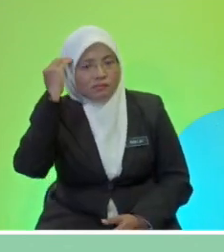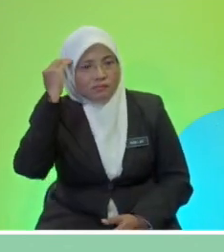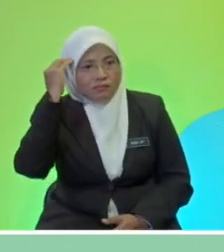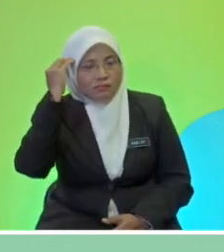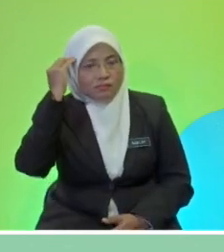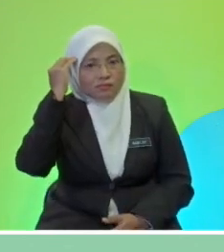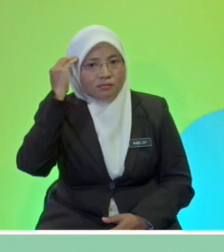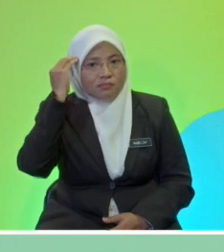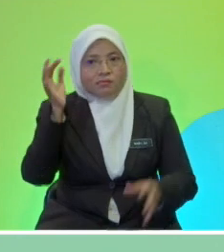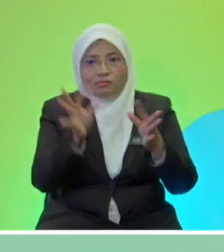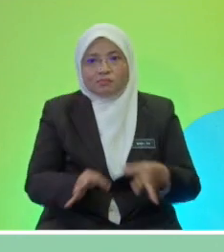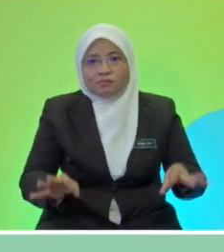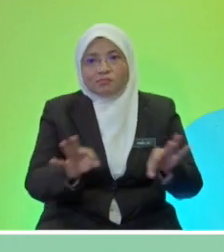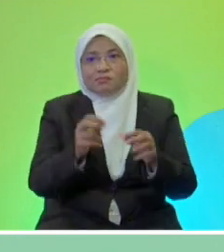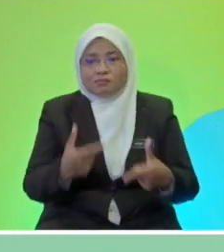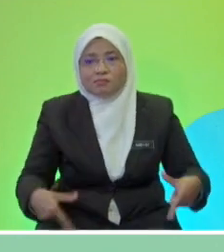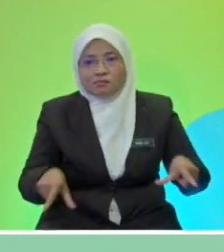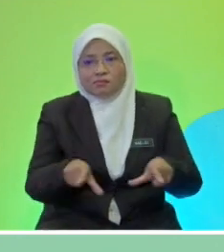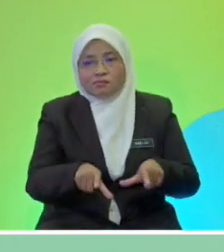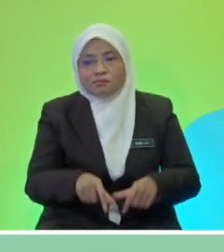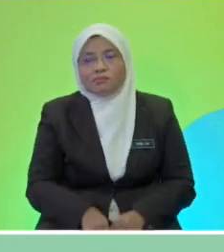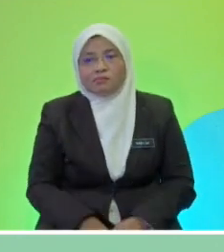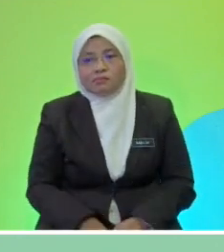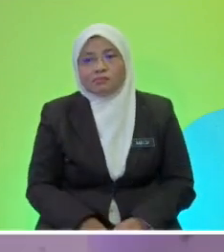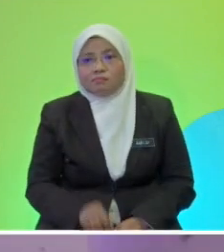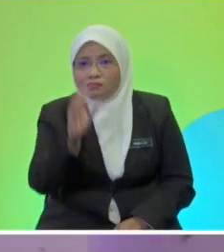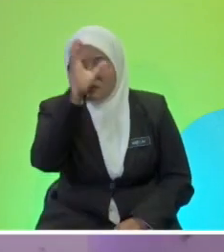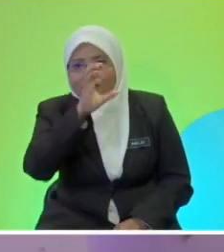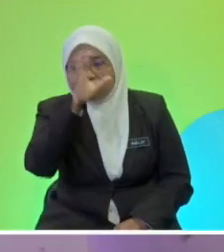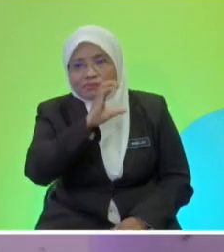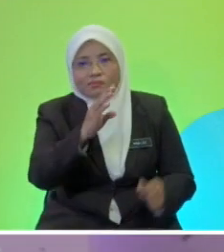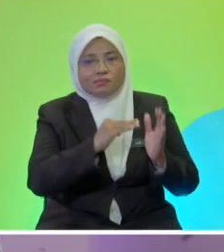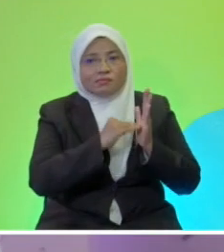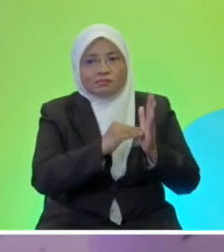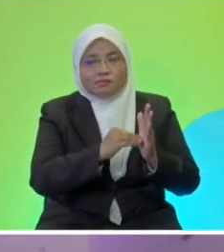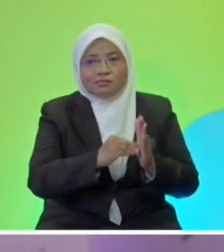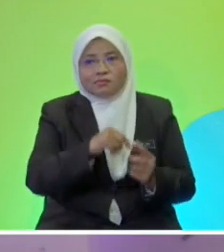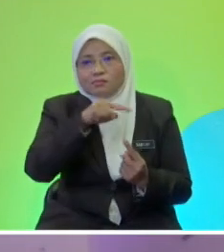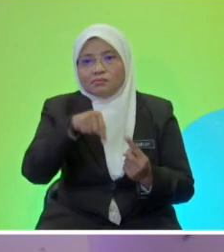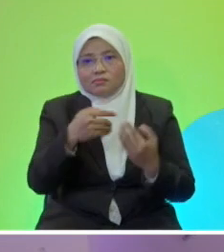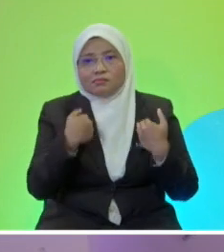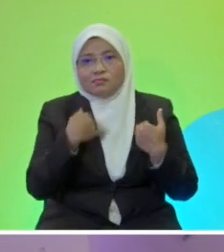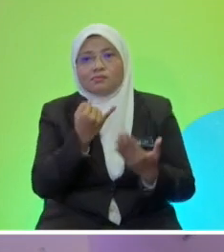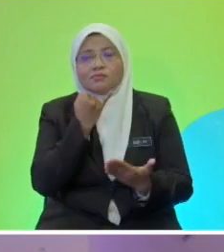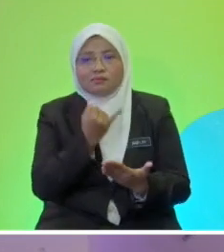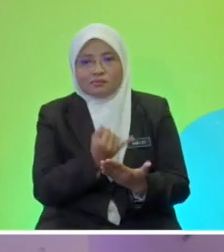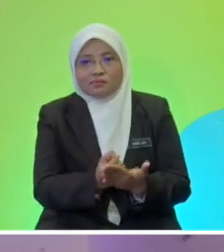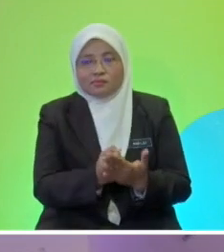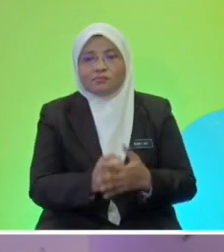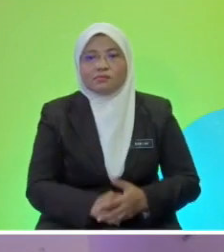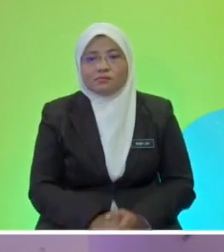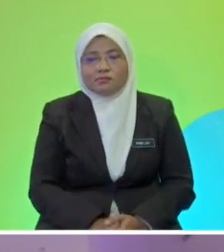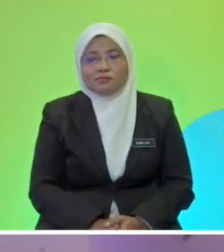berdasarkan bukti-bukti so maksudnya daripada kaidah yang kita jalankan tadi kita boleh aplikasi